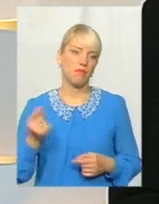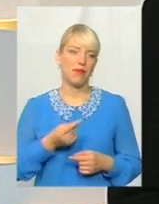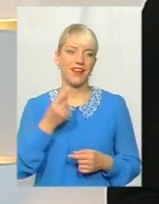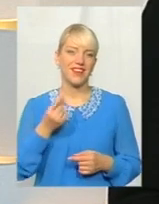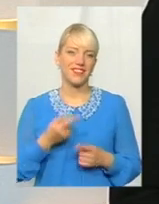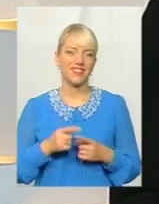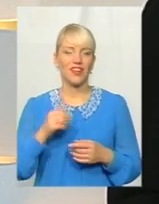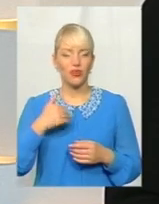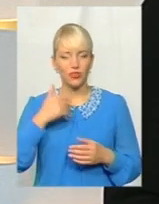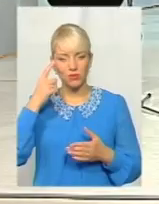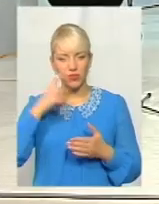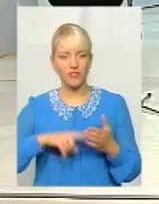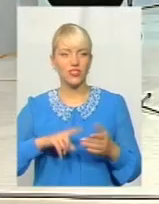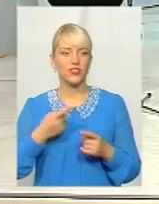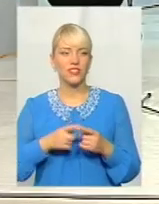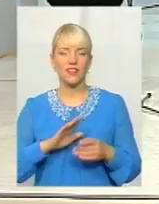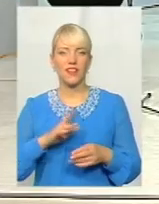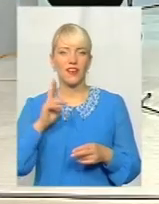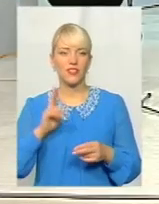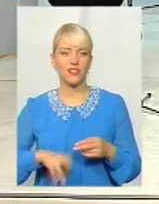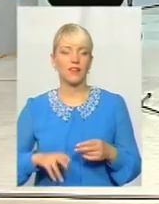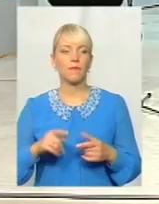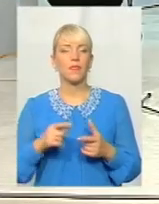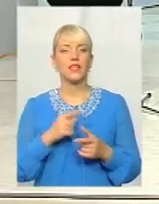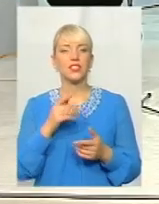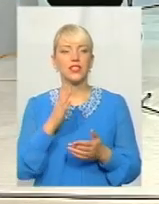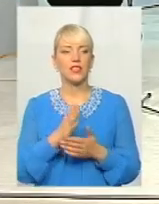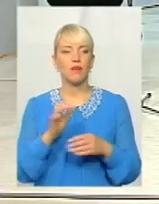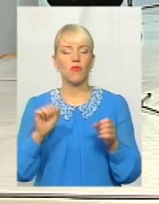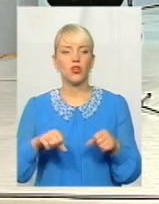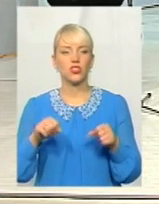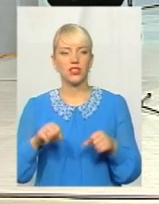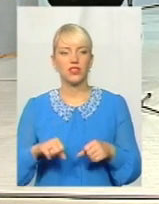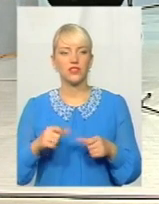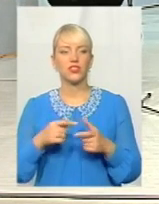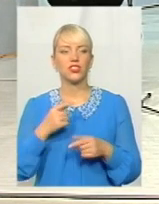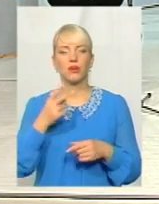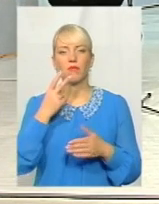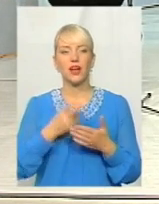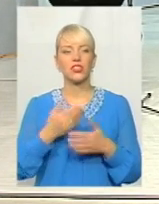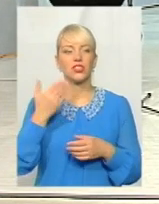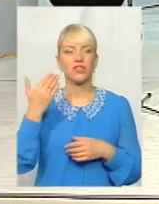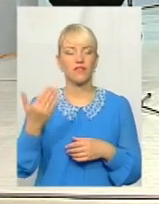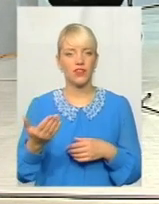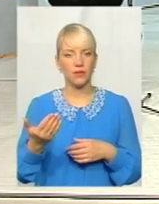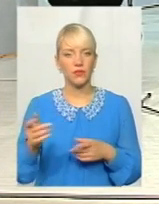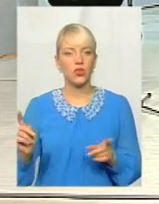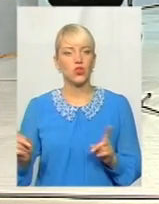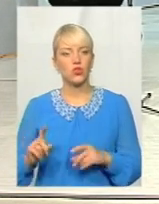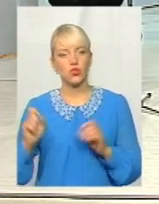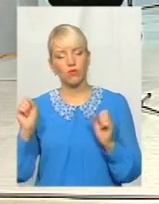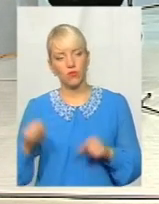не останній, і далі буде продовження. А чи має можливість, ну, чи бачите ви, що